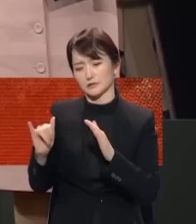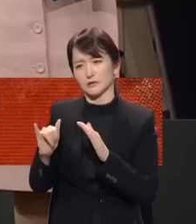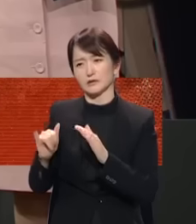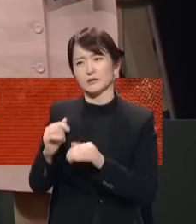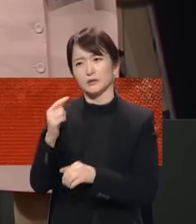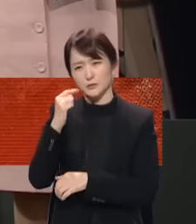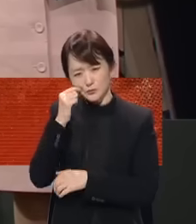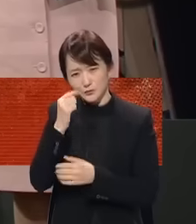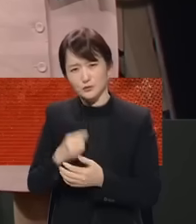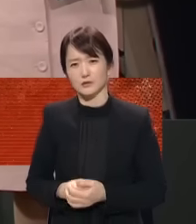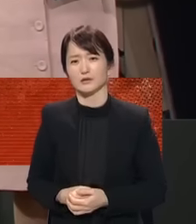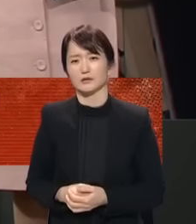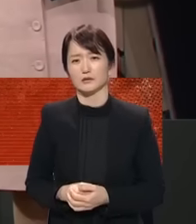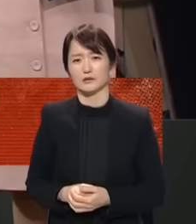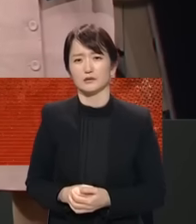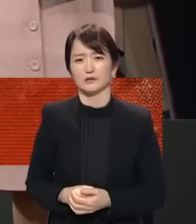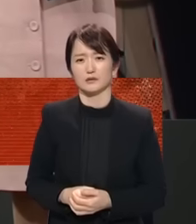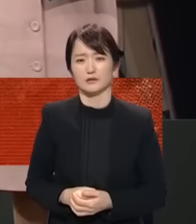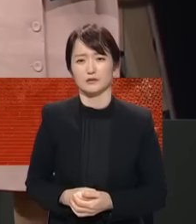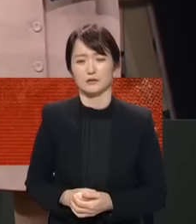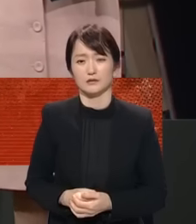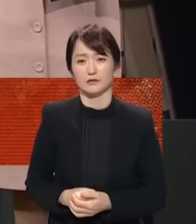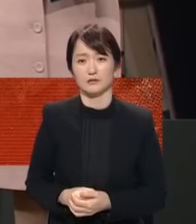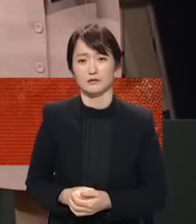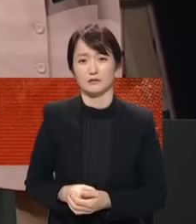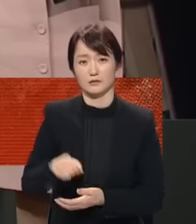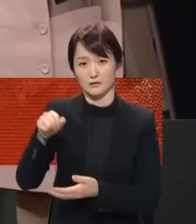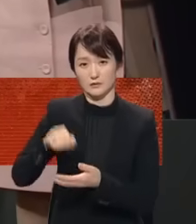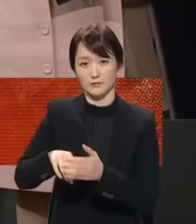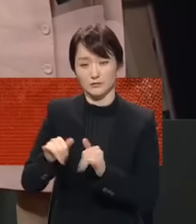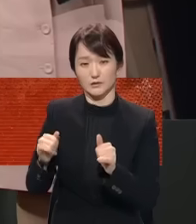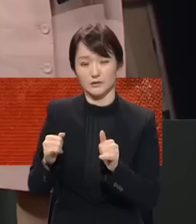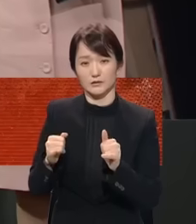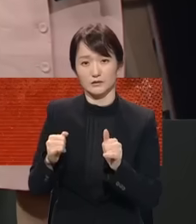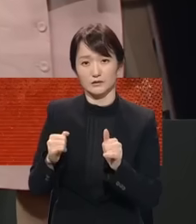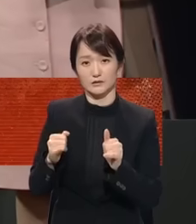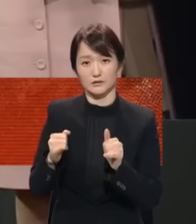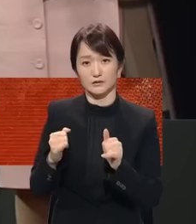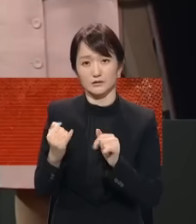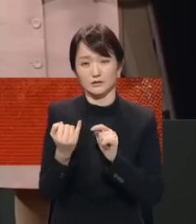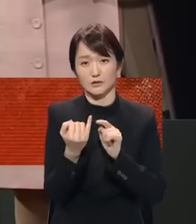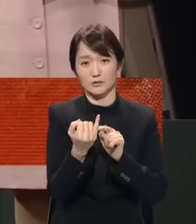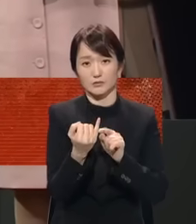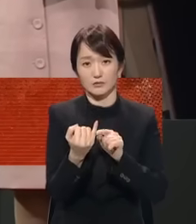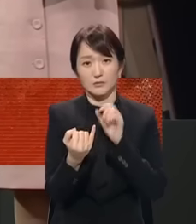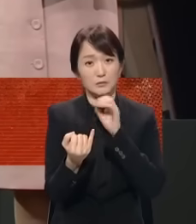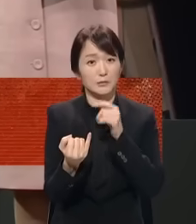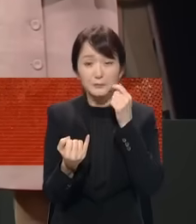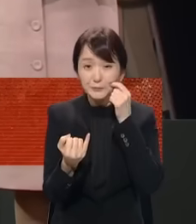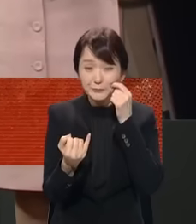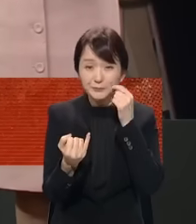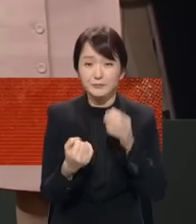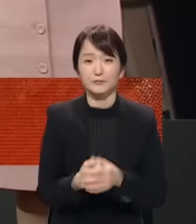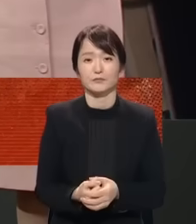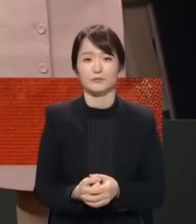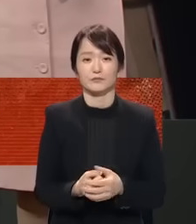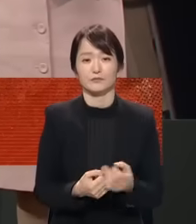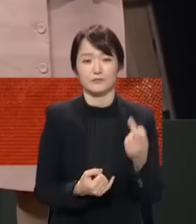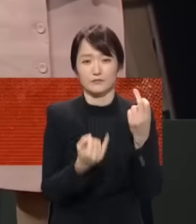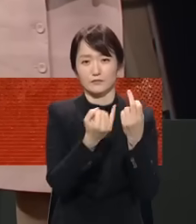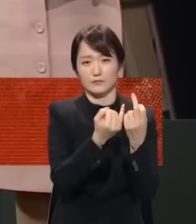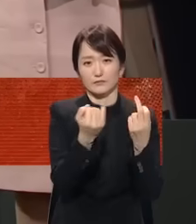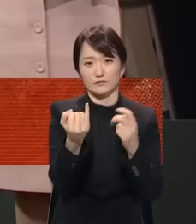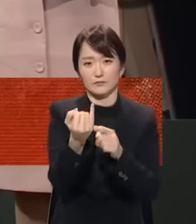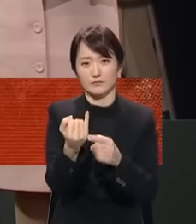험담을 늘어놨다는 건데요. 하지만 정작 판사 며느리 앞에선 입도 뻥끗 못하고 형님을 치켜세우며